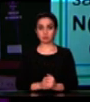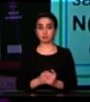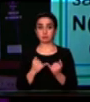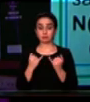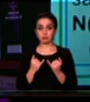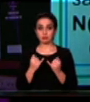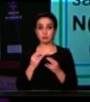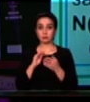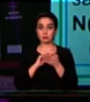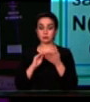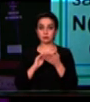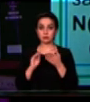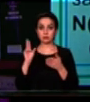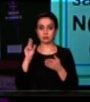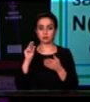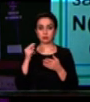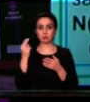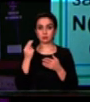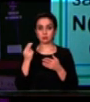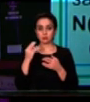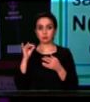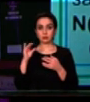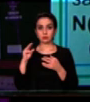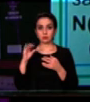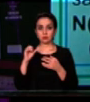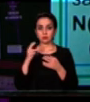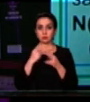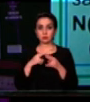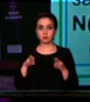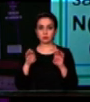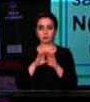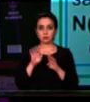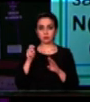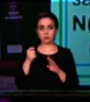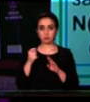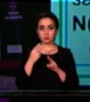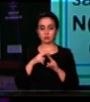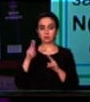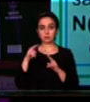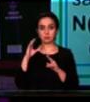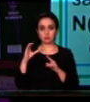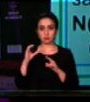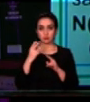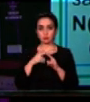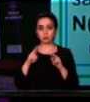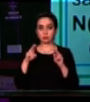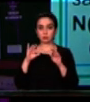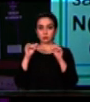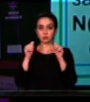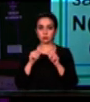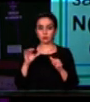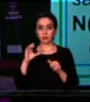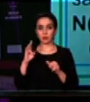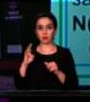Теперь зашифрованное число CIT будем расшифровывать закрытым ключом DS по формуле